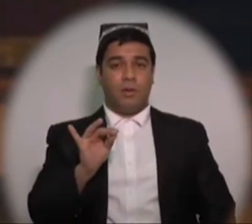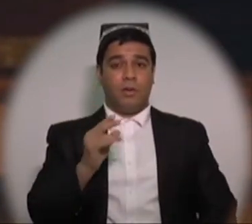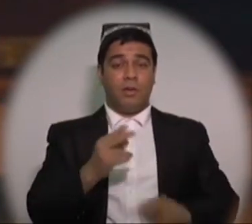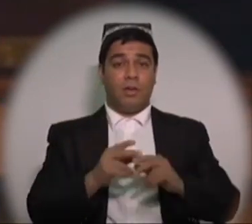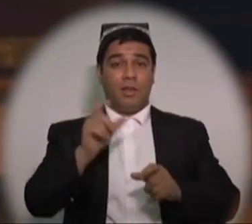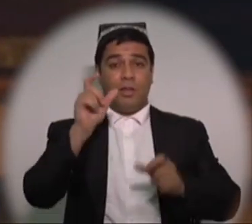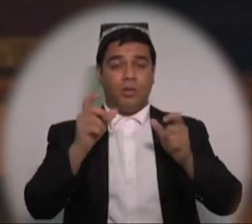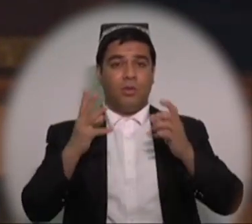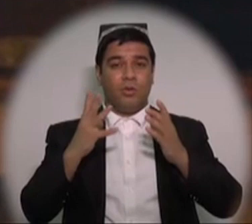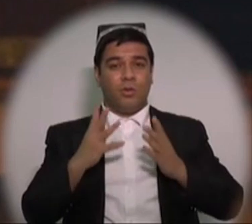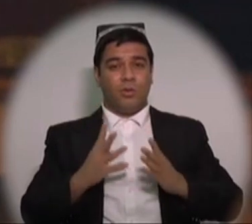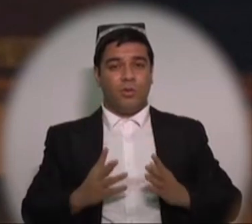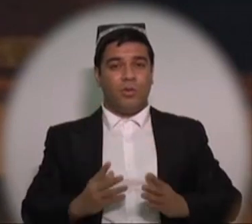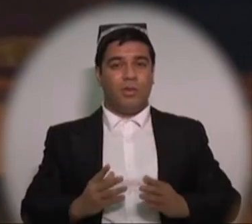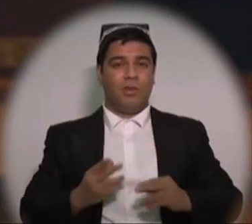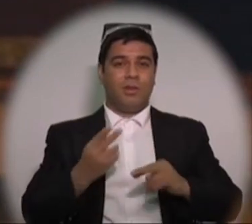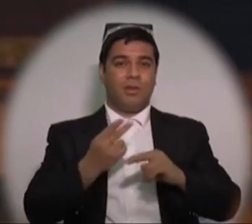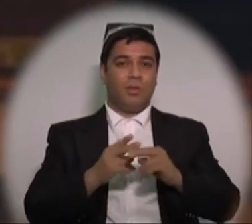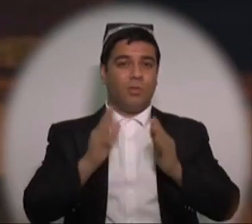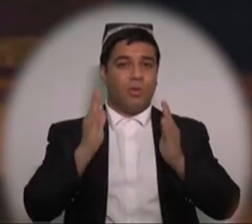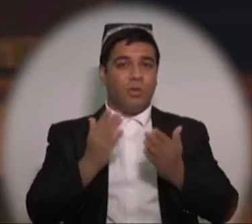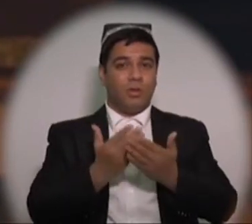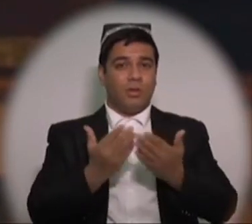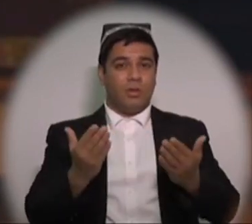Inson sokinlik, xotirjamlik